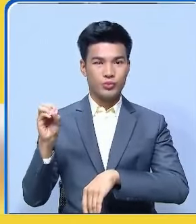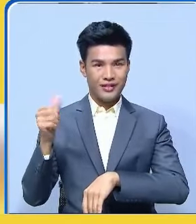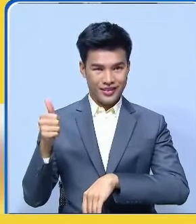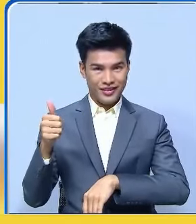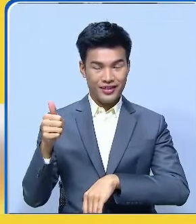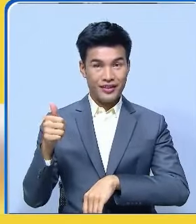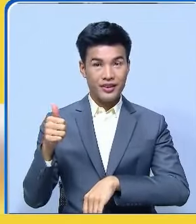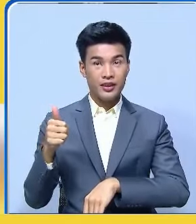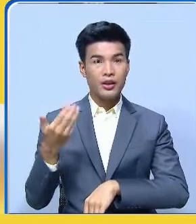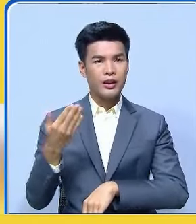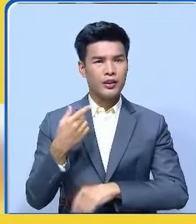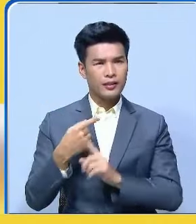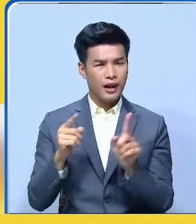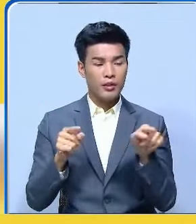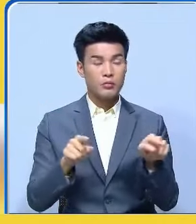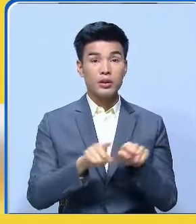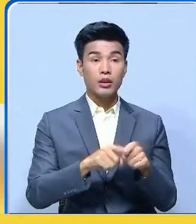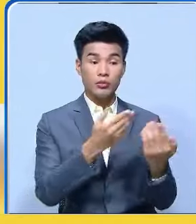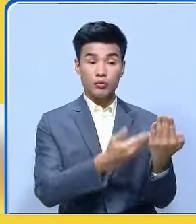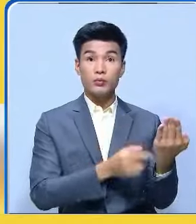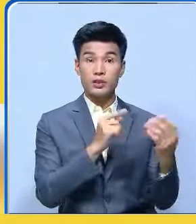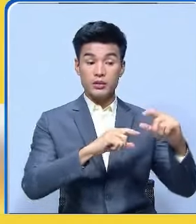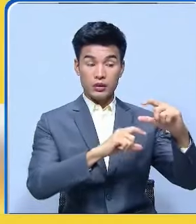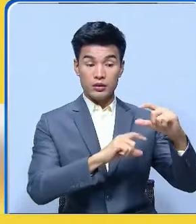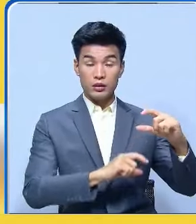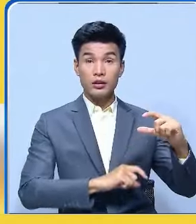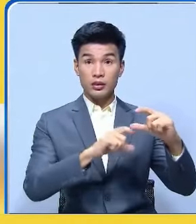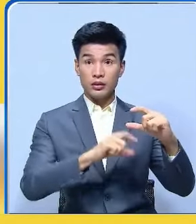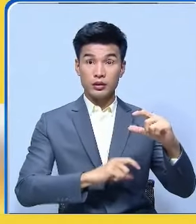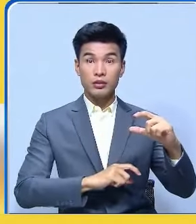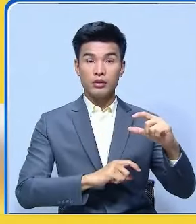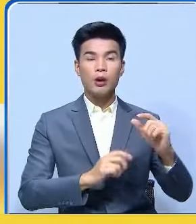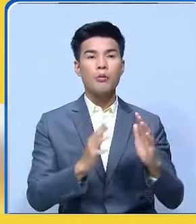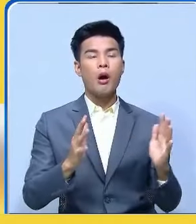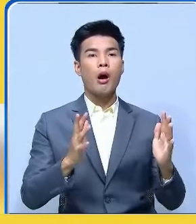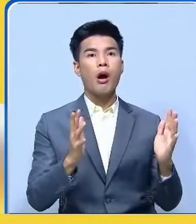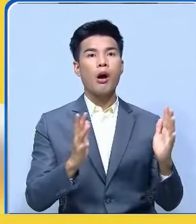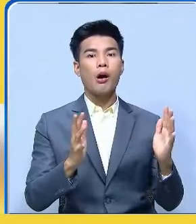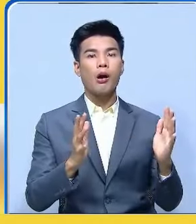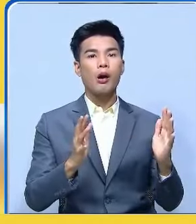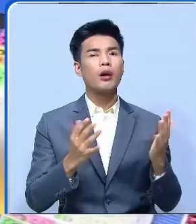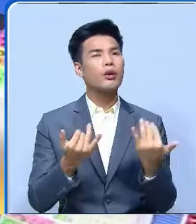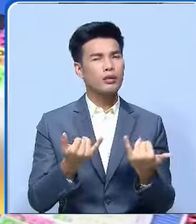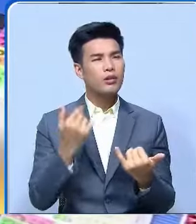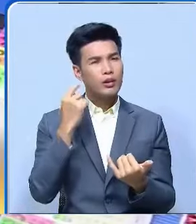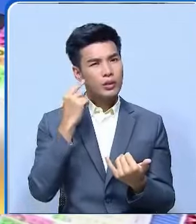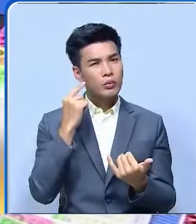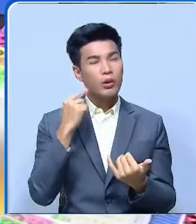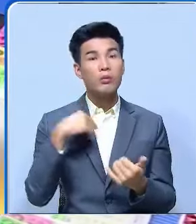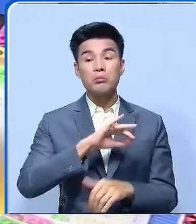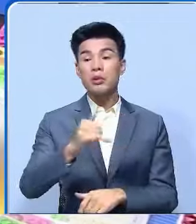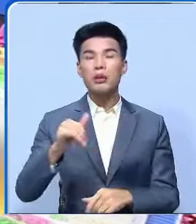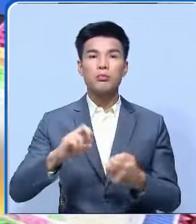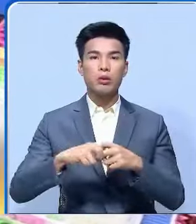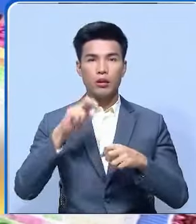มมันก็ไม่ต่างจากสลากใบๆเหมือนกันนะคะตามแผงเนี่ยโอ้เหลือค้างอื้อเลยส่วนหนึ่งคาดว่ามาจากหลายพื้นที่ประสบภาวะน้